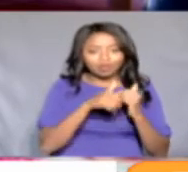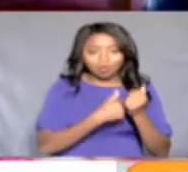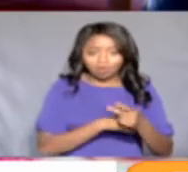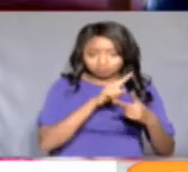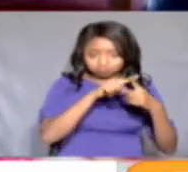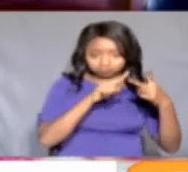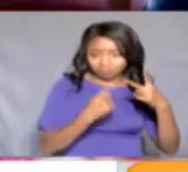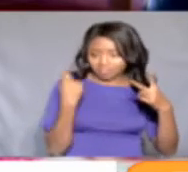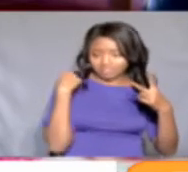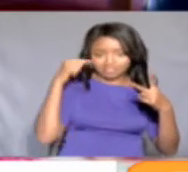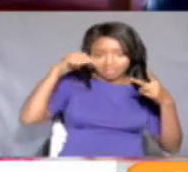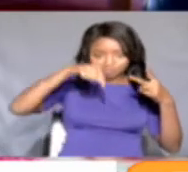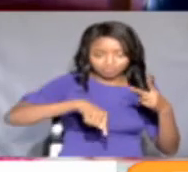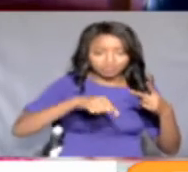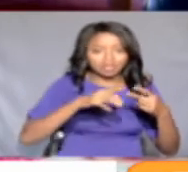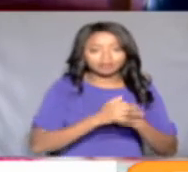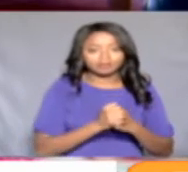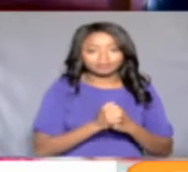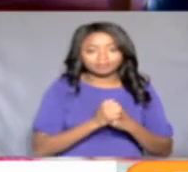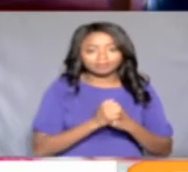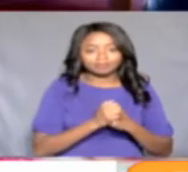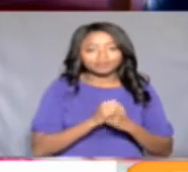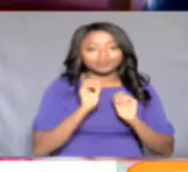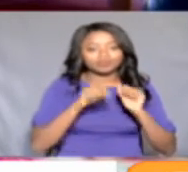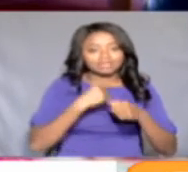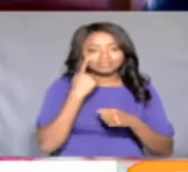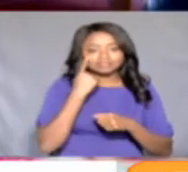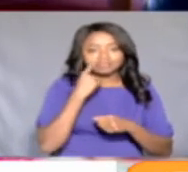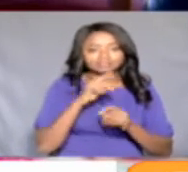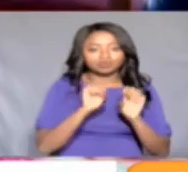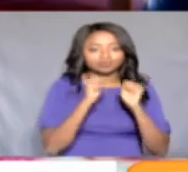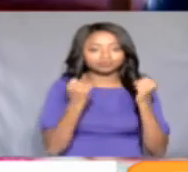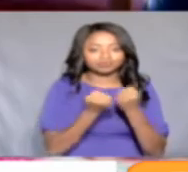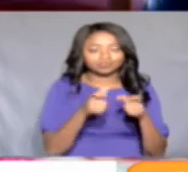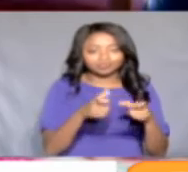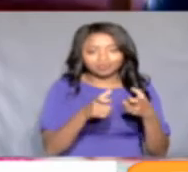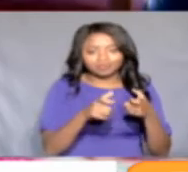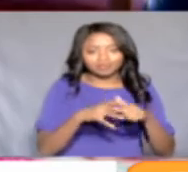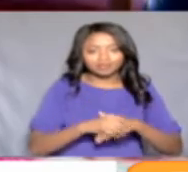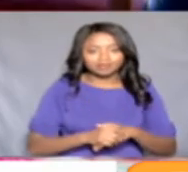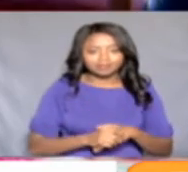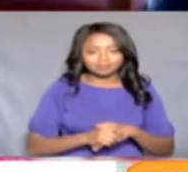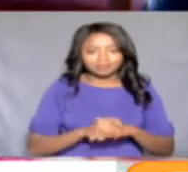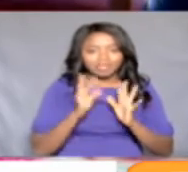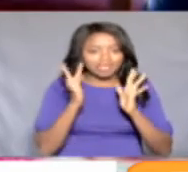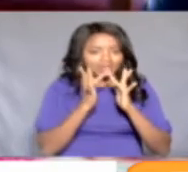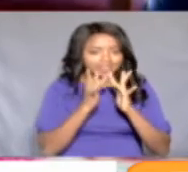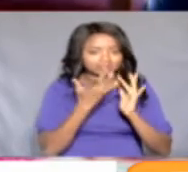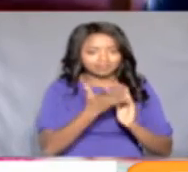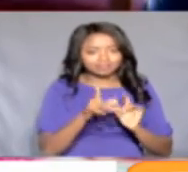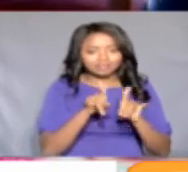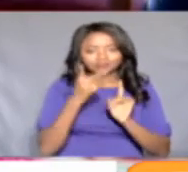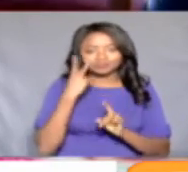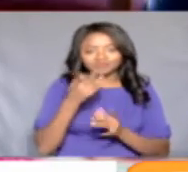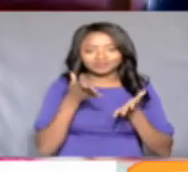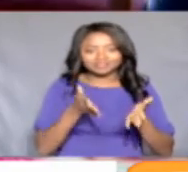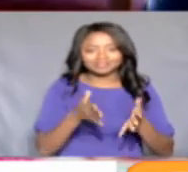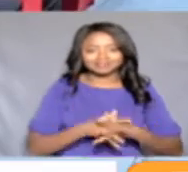za Loliondo sehemu ya kwanza na ya pili, utapata kwenye YouTube yetu pamoja na view sasa.